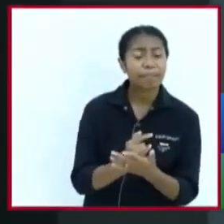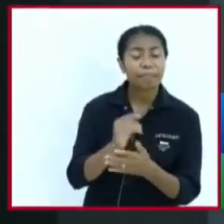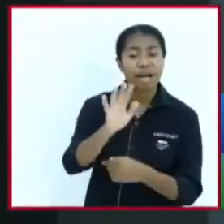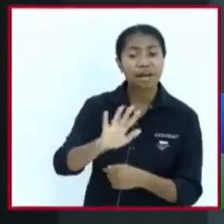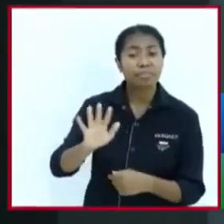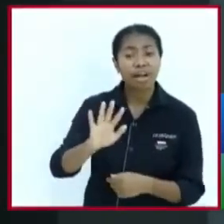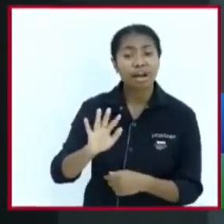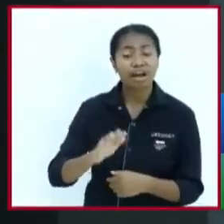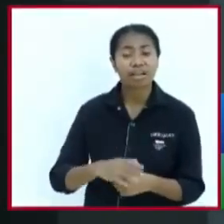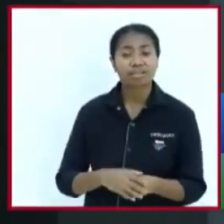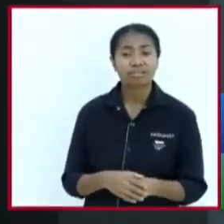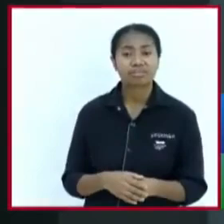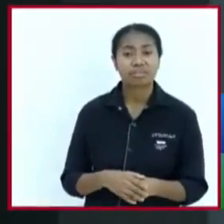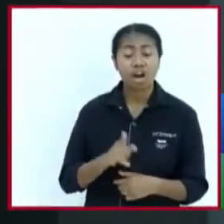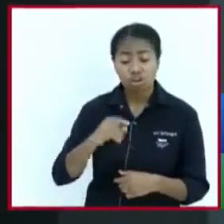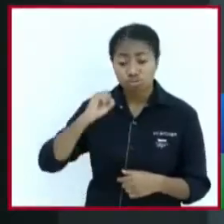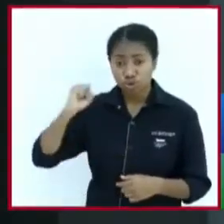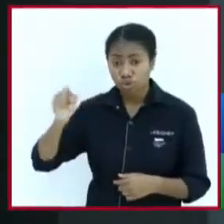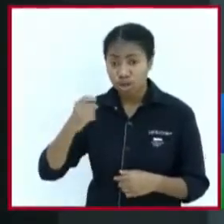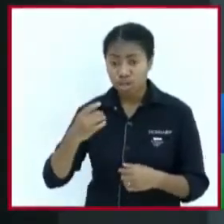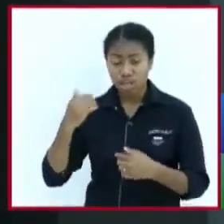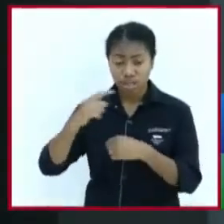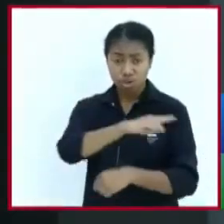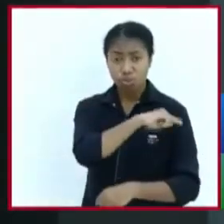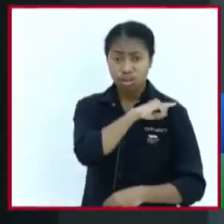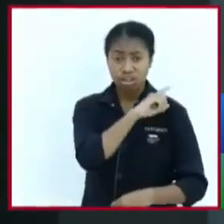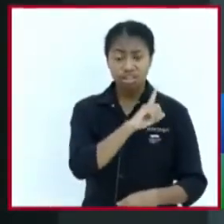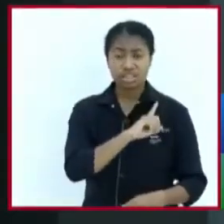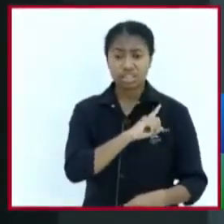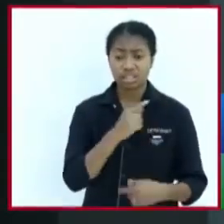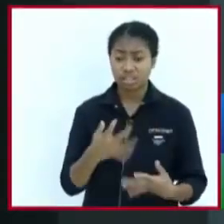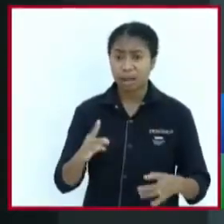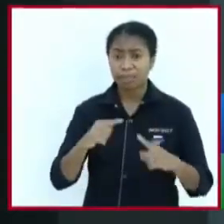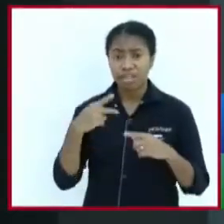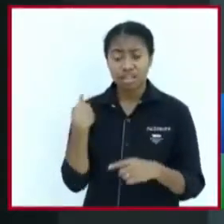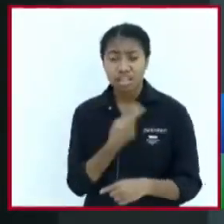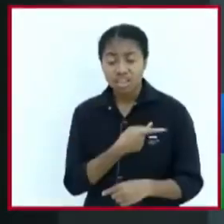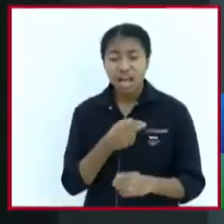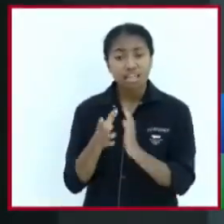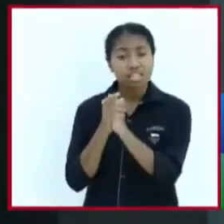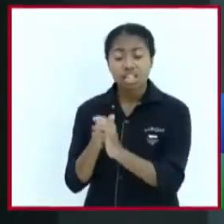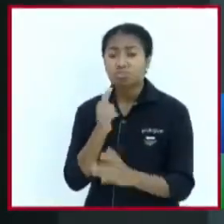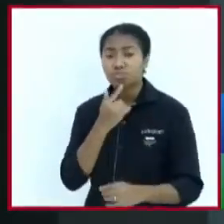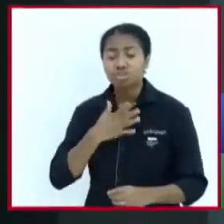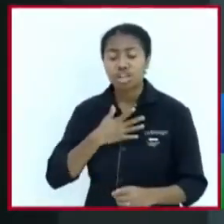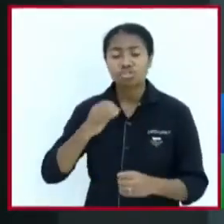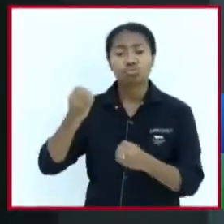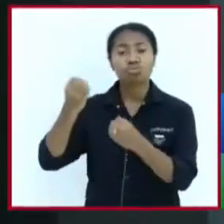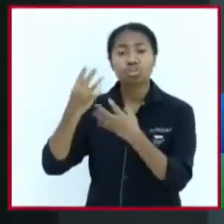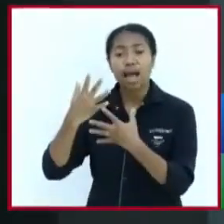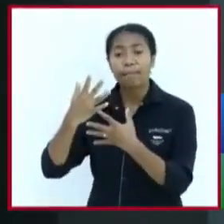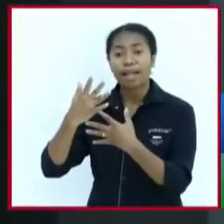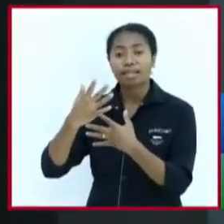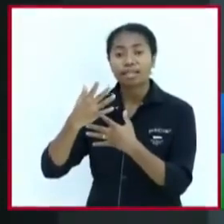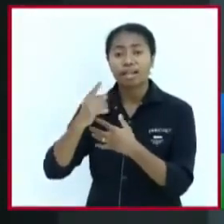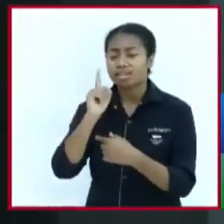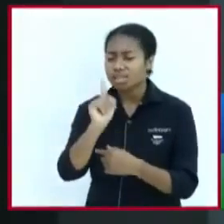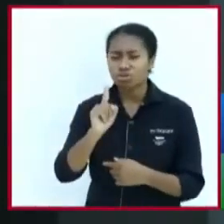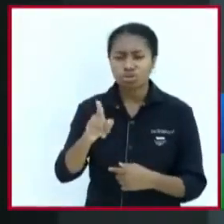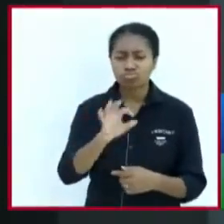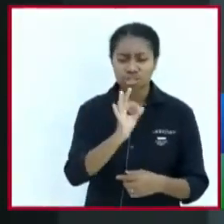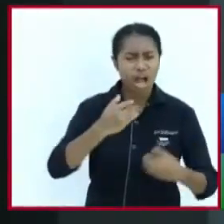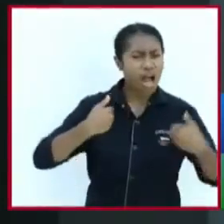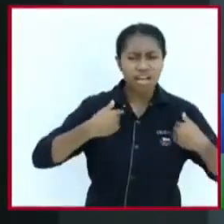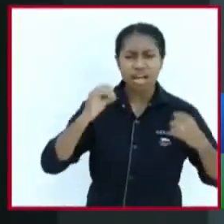dengan kekuatan diri mereka tapi Kristen punya juruselamat satu-satunya tidak ada yang lain di dunia ini